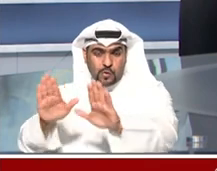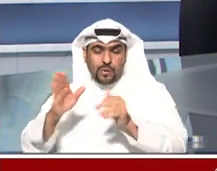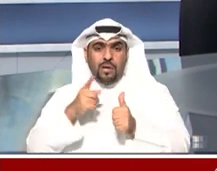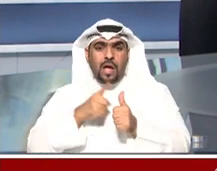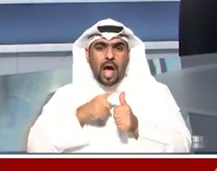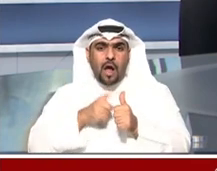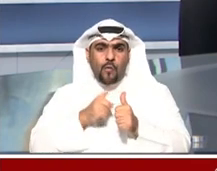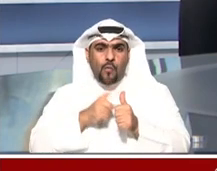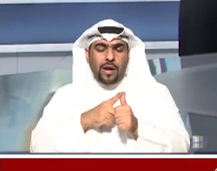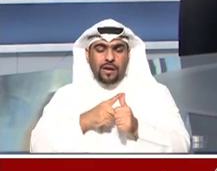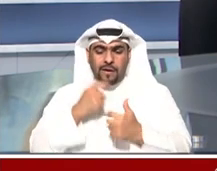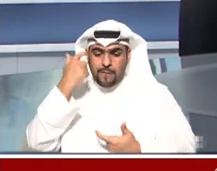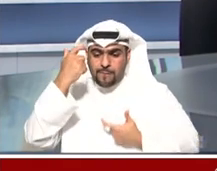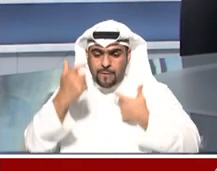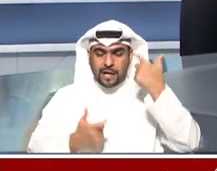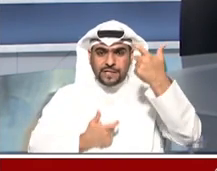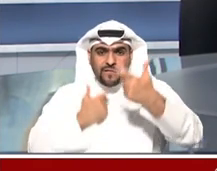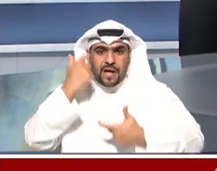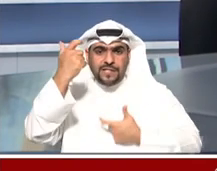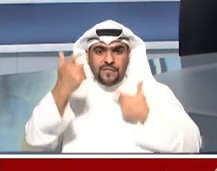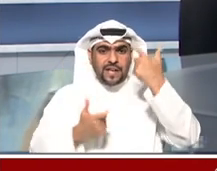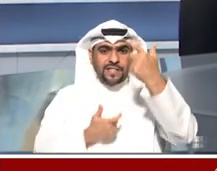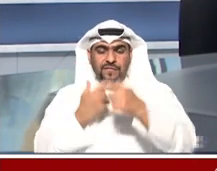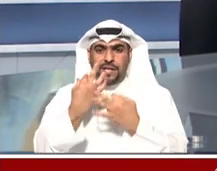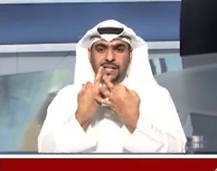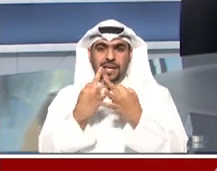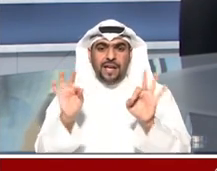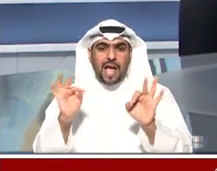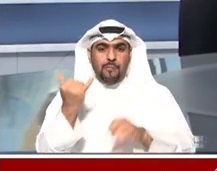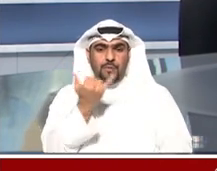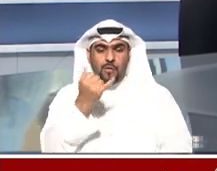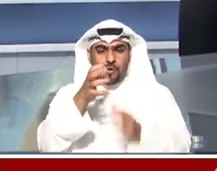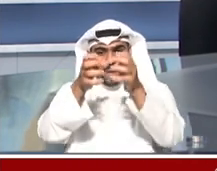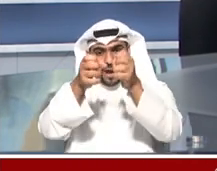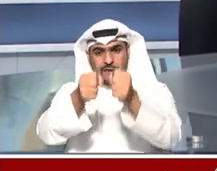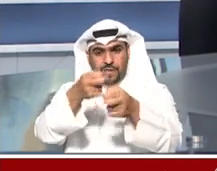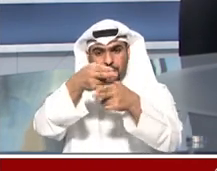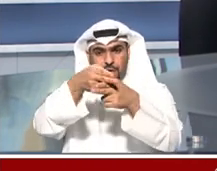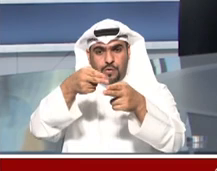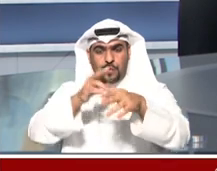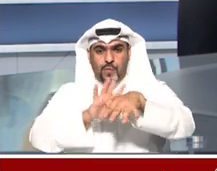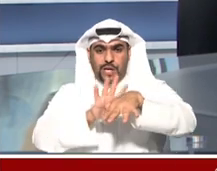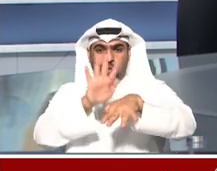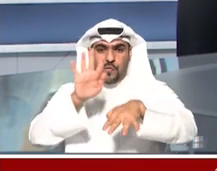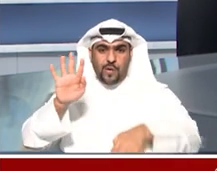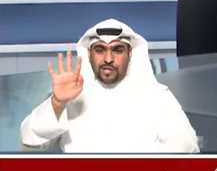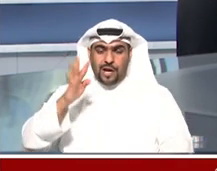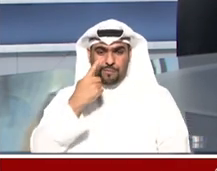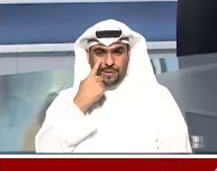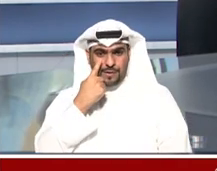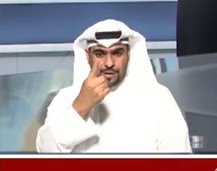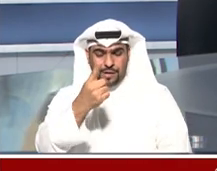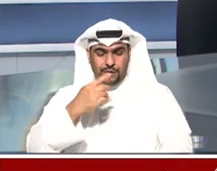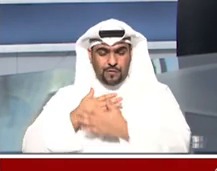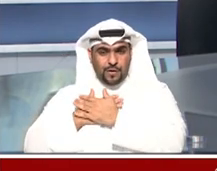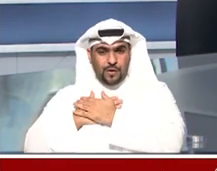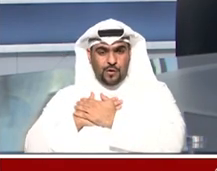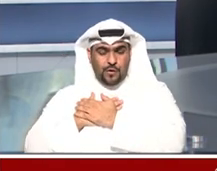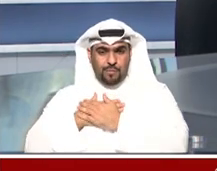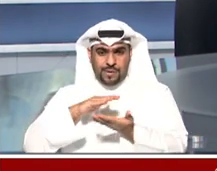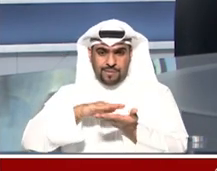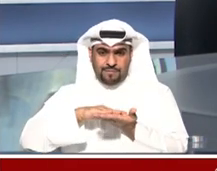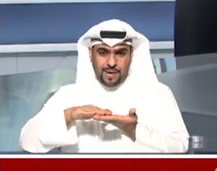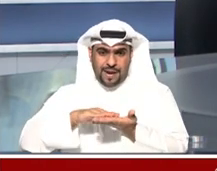مختلف الجنسيات والتخصصات من أجل حماية الكويت وشعبها في مشهد يجدد حبهم لهذه